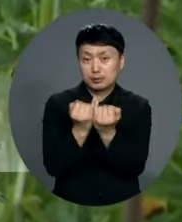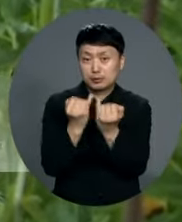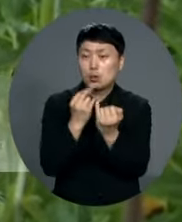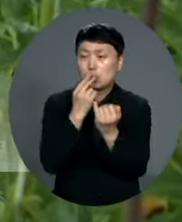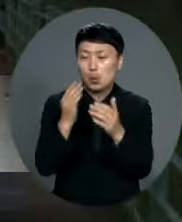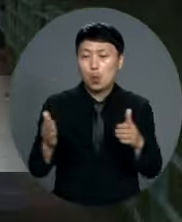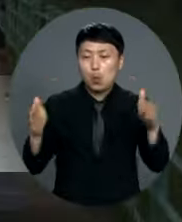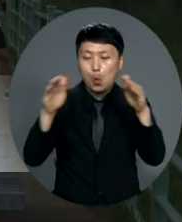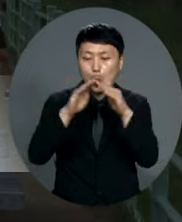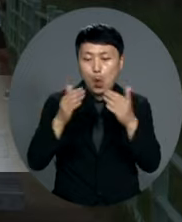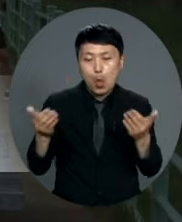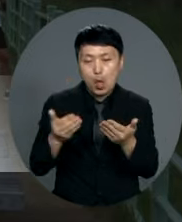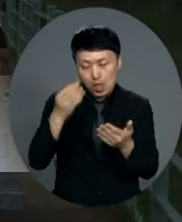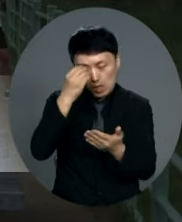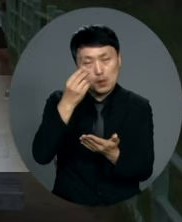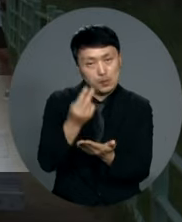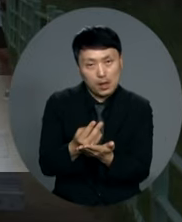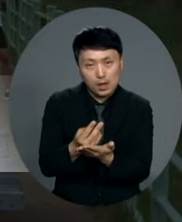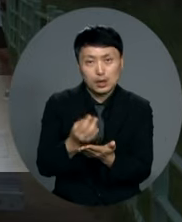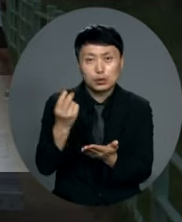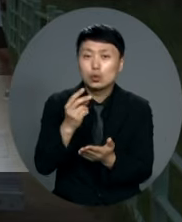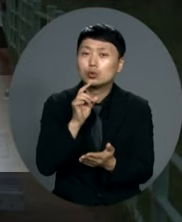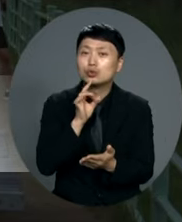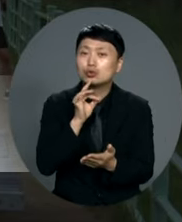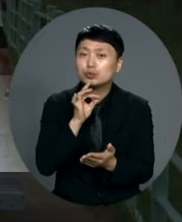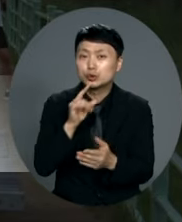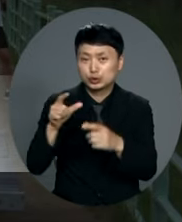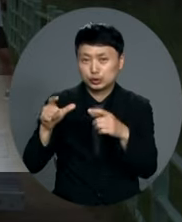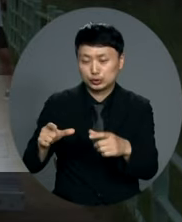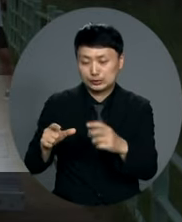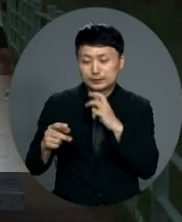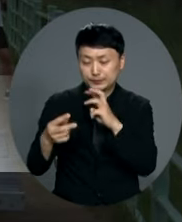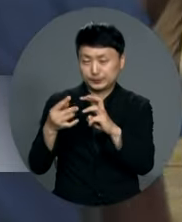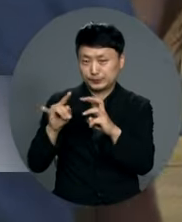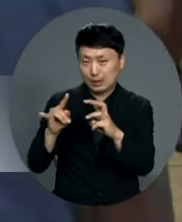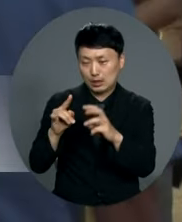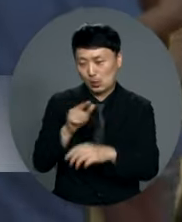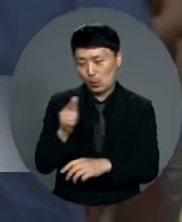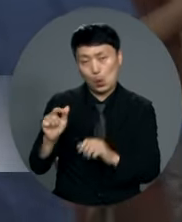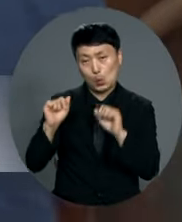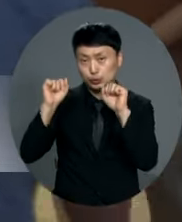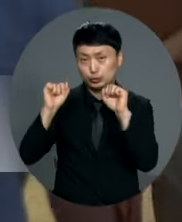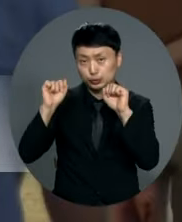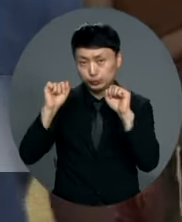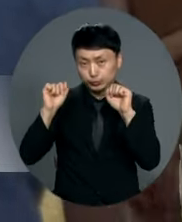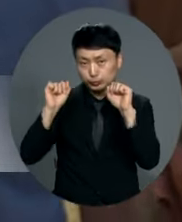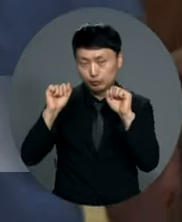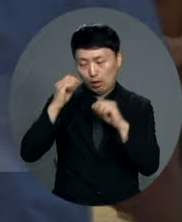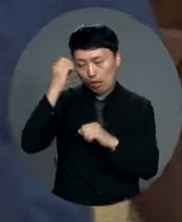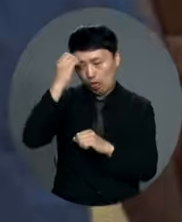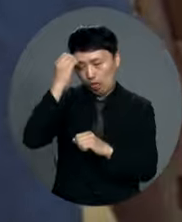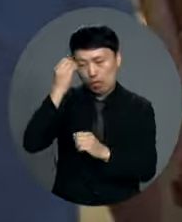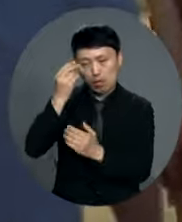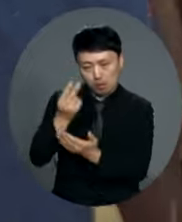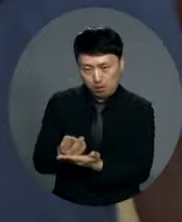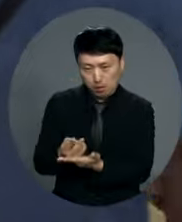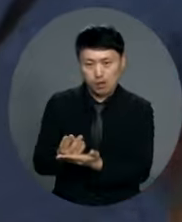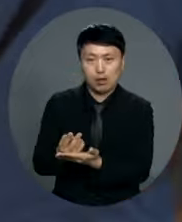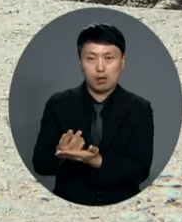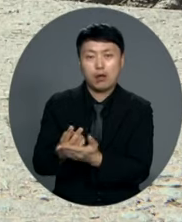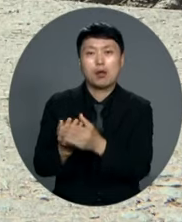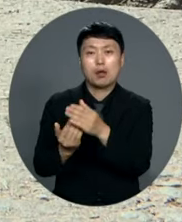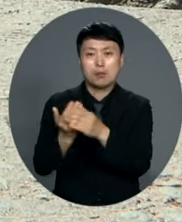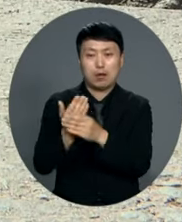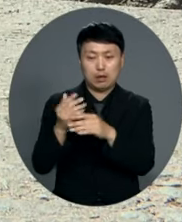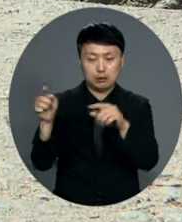비닐하우스에서 일하다 탈진했고 구미에서는 30대 여성이 저녁에 운동을 하다 실신하기도 했습니다.